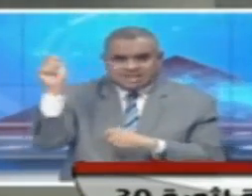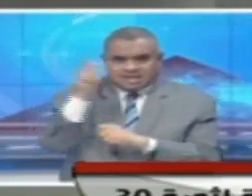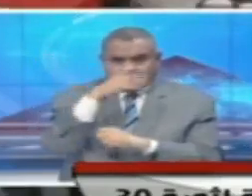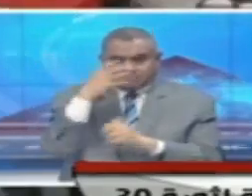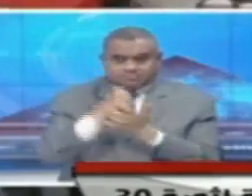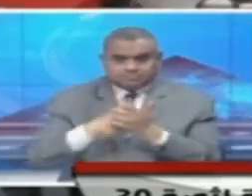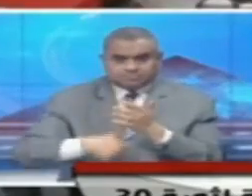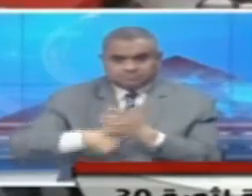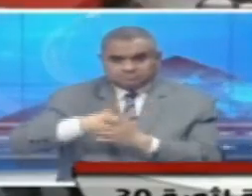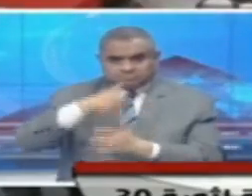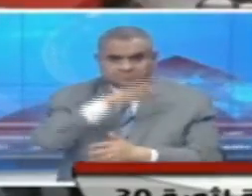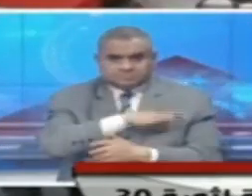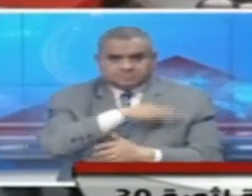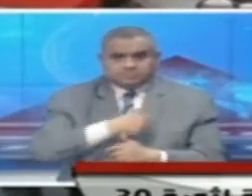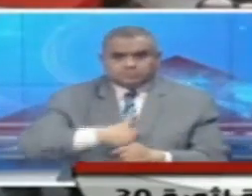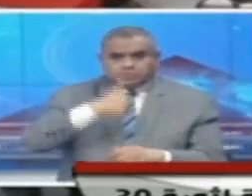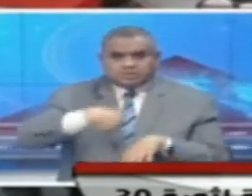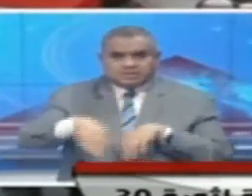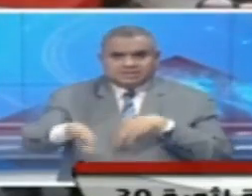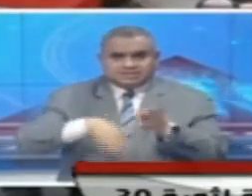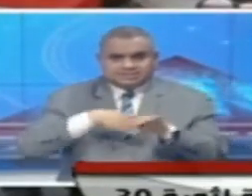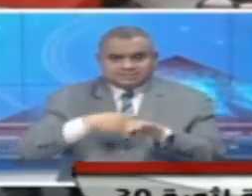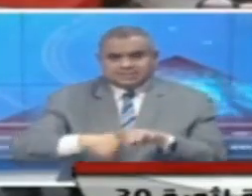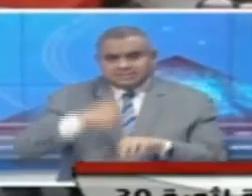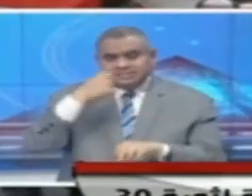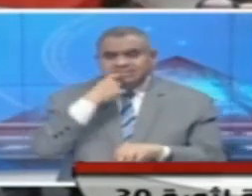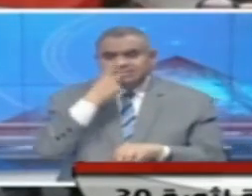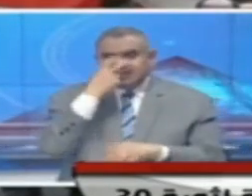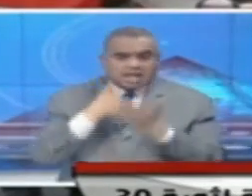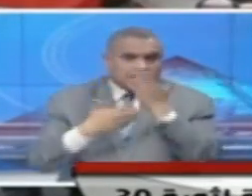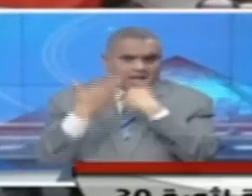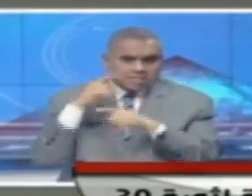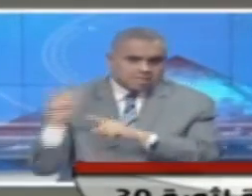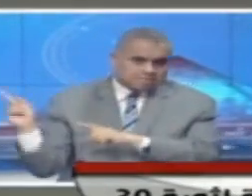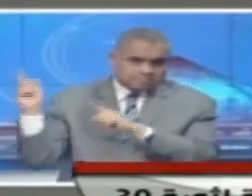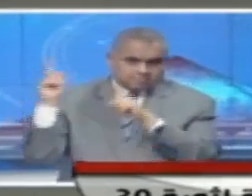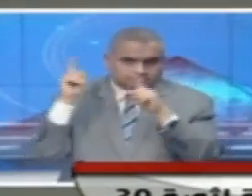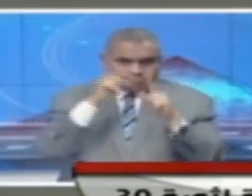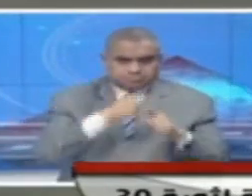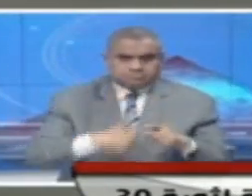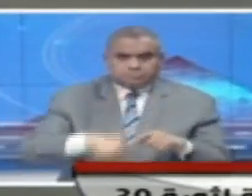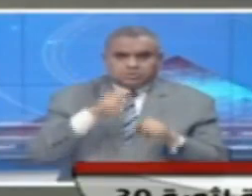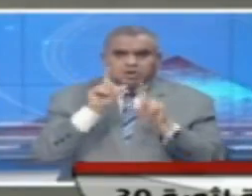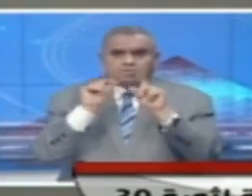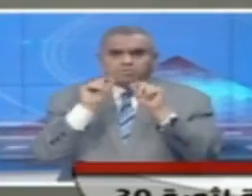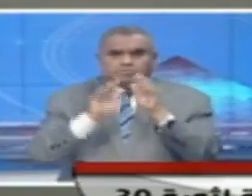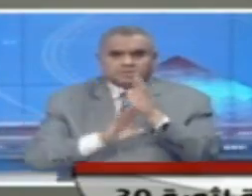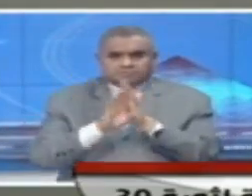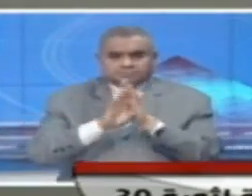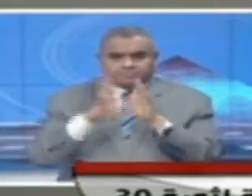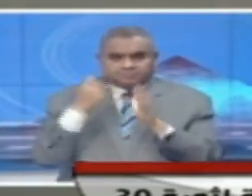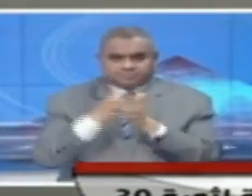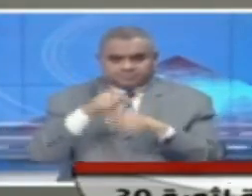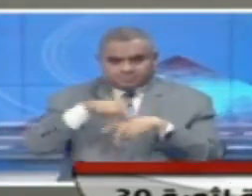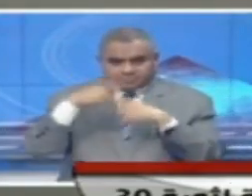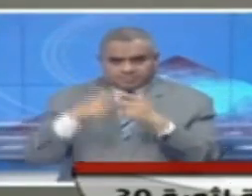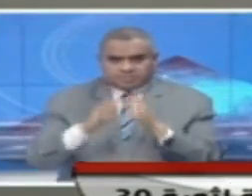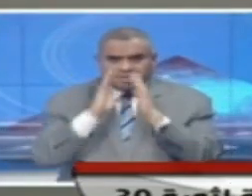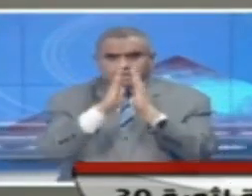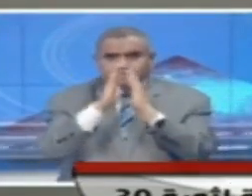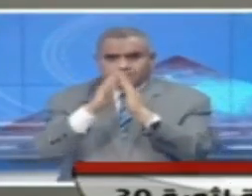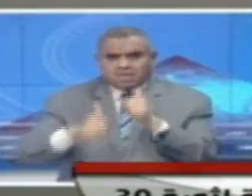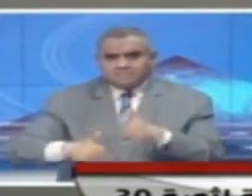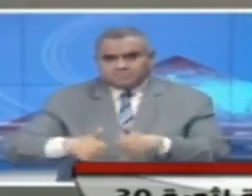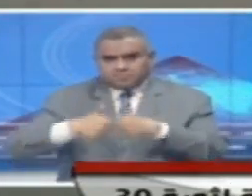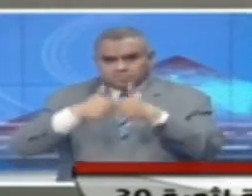ما حققته القيادة السياسية طيلة هذه السنوات من إنجازات غير مسبوقة في كل الملفات وكافة